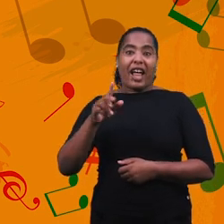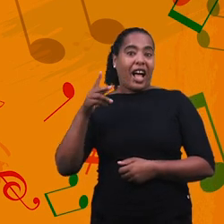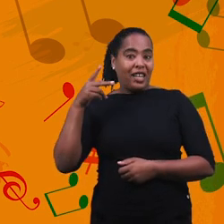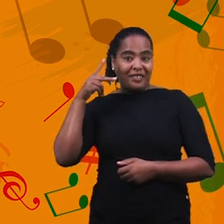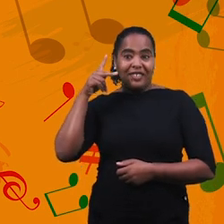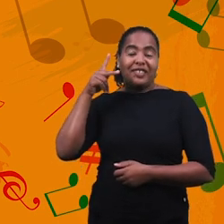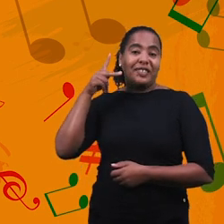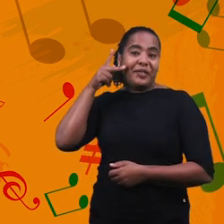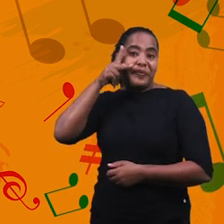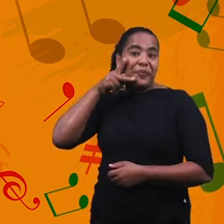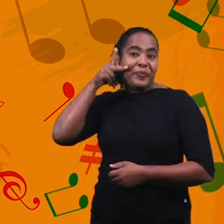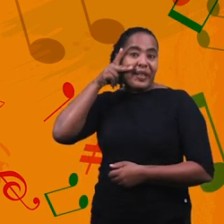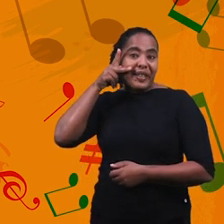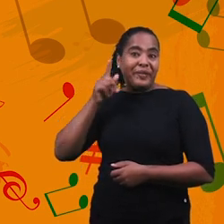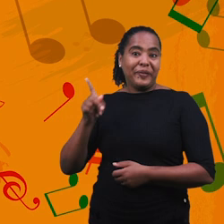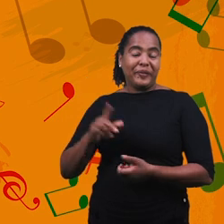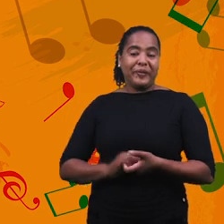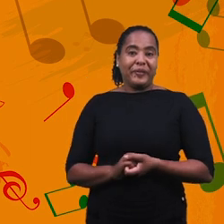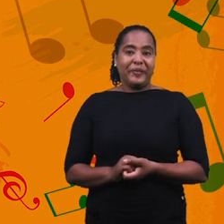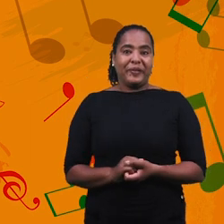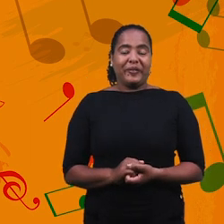Paraíba.